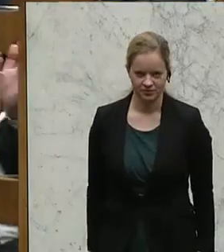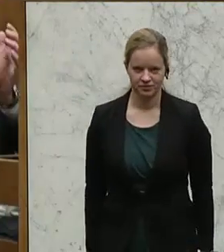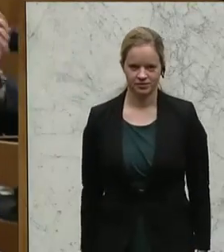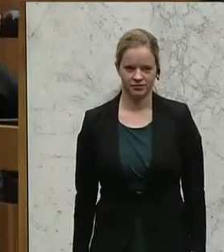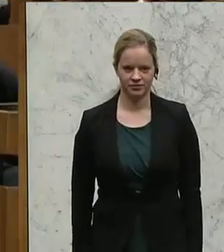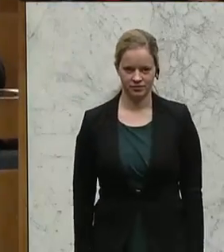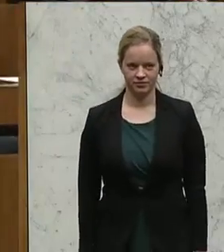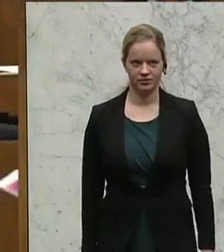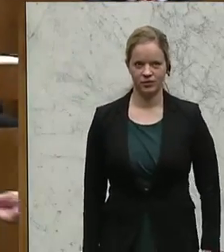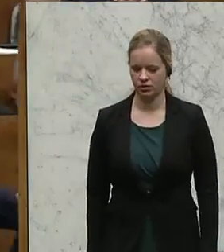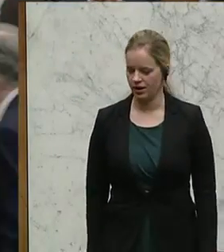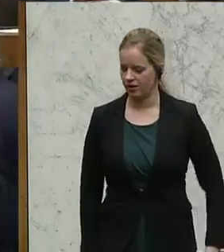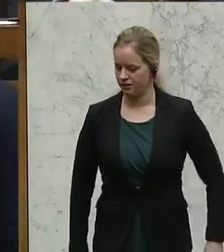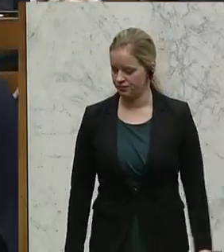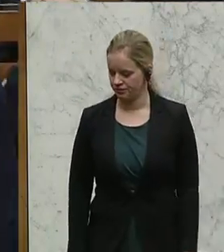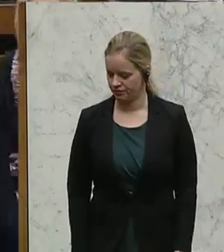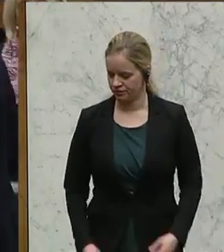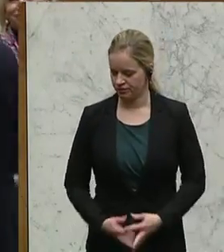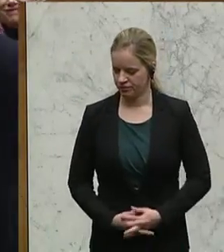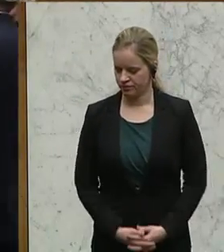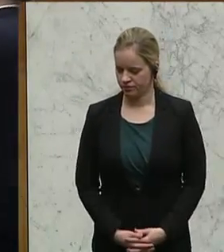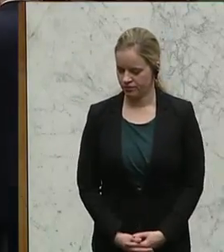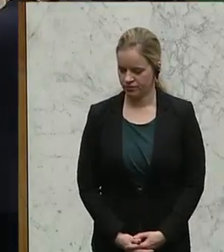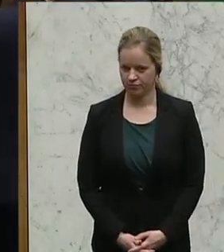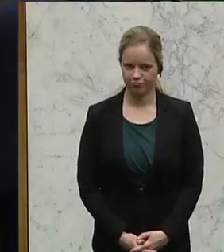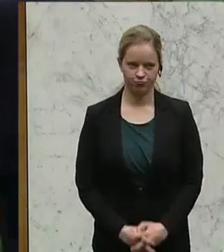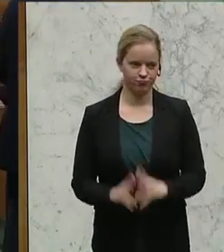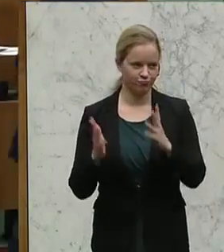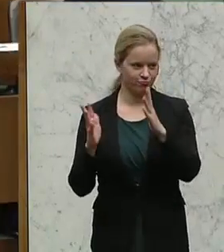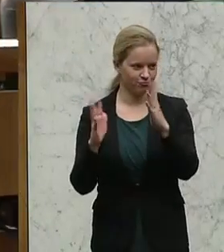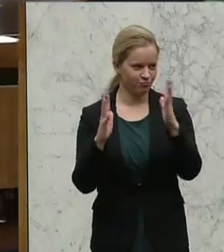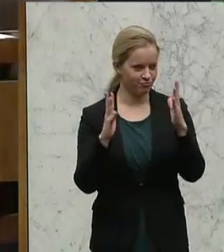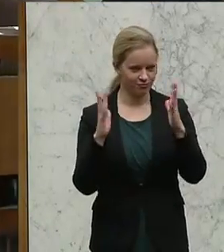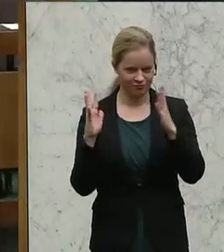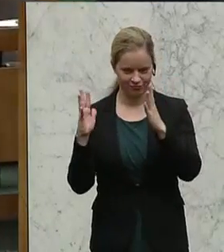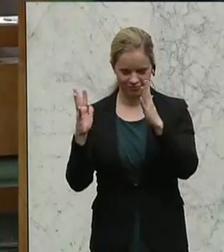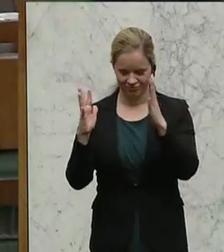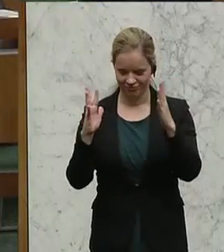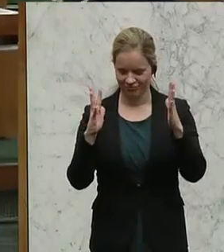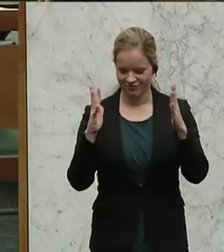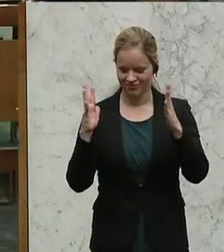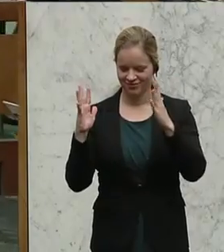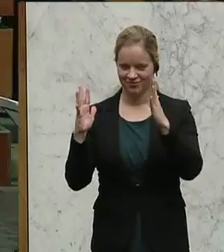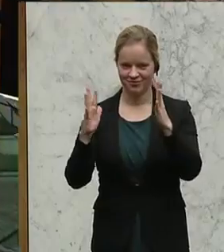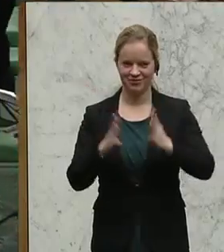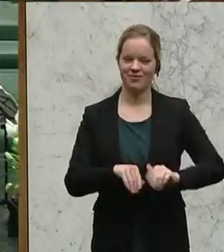betont Volksanwalt Peter Fichtenbauer er wünsche sich zum Jubiläum mehr kontrollkompetenz sowie der rechtungshof